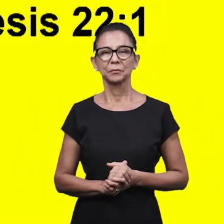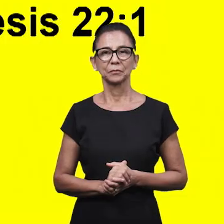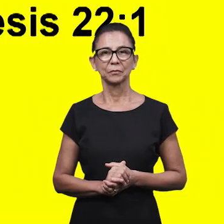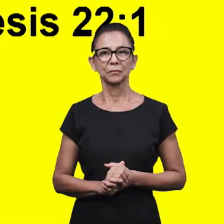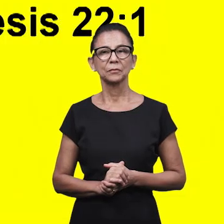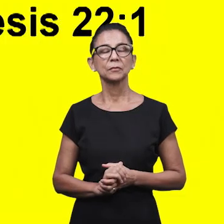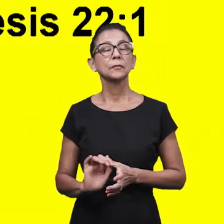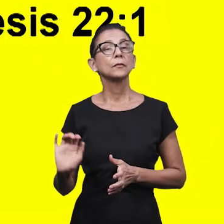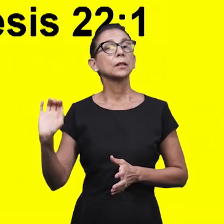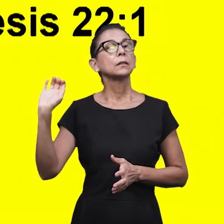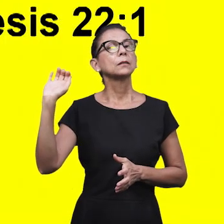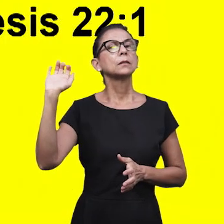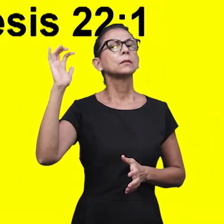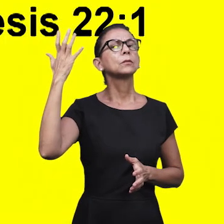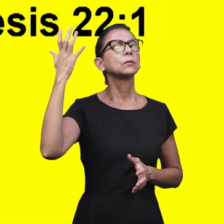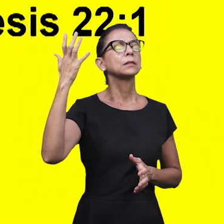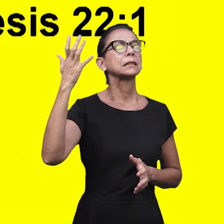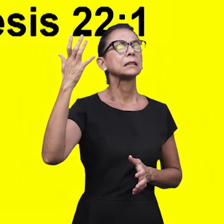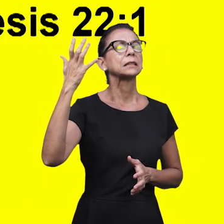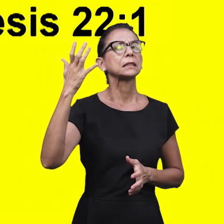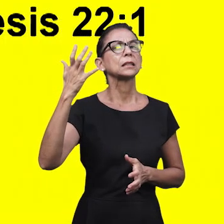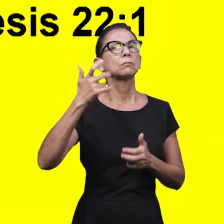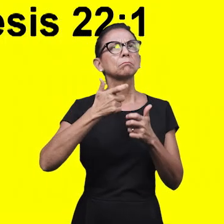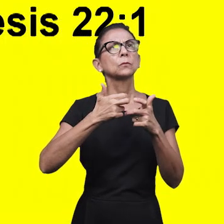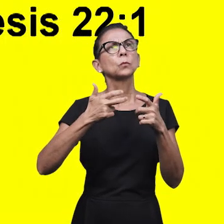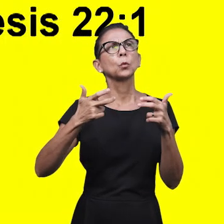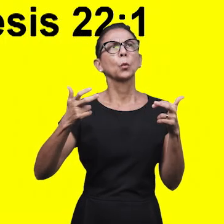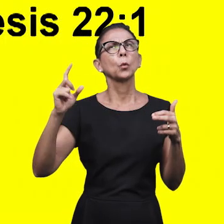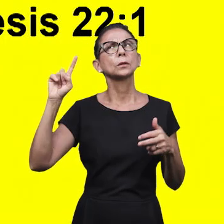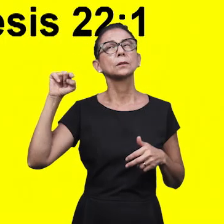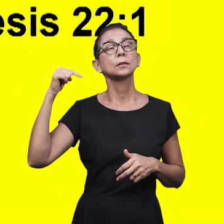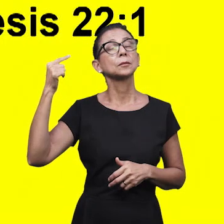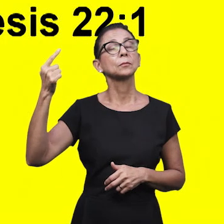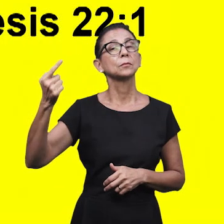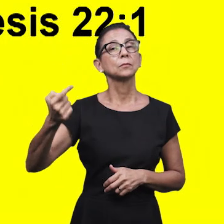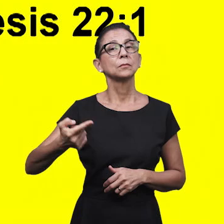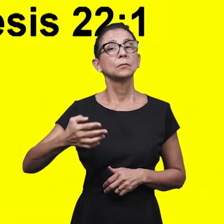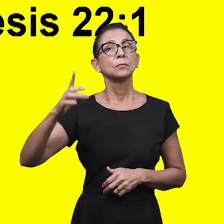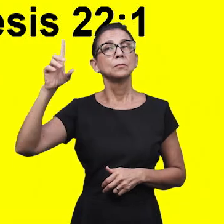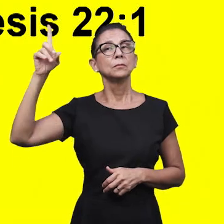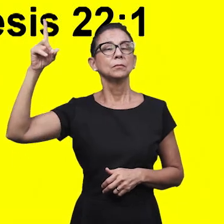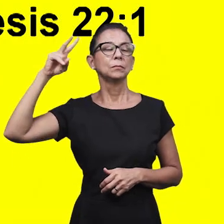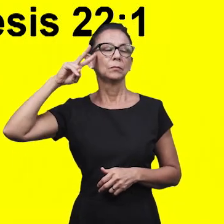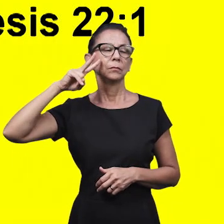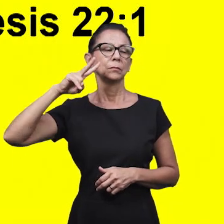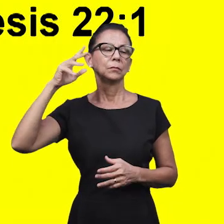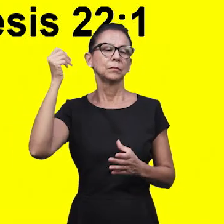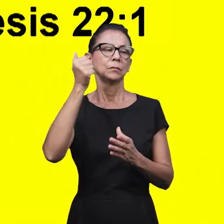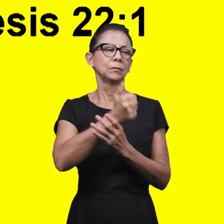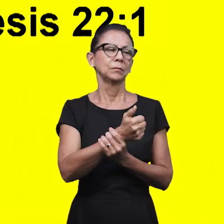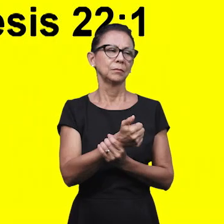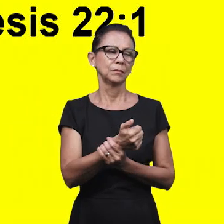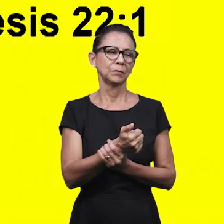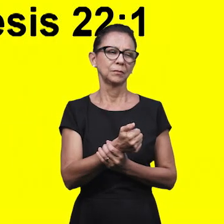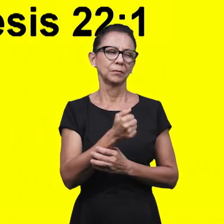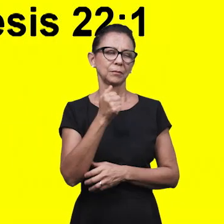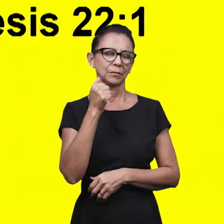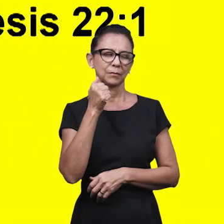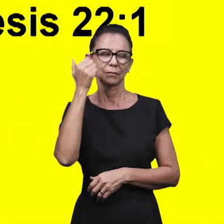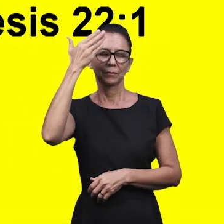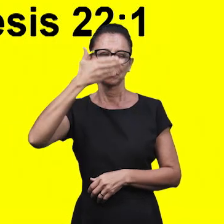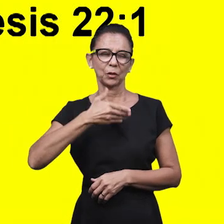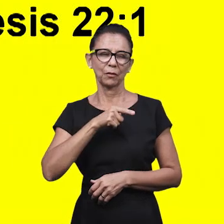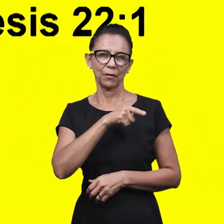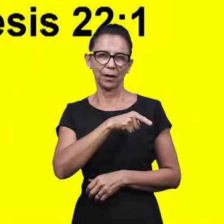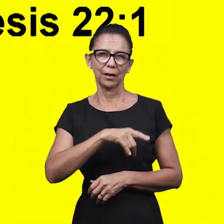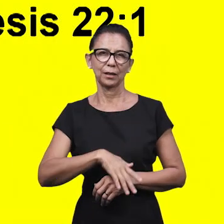verset projeté dans le diapositive. Il s'est passé après ces choses que Dieu a mis à l'épreuve Abraham.